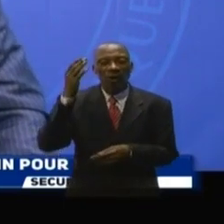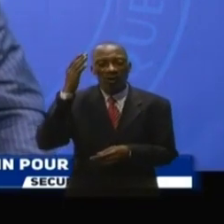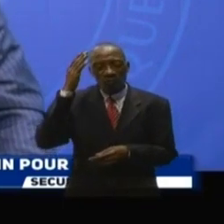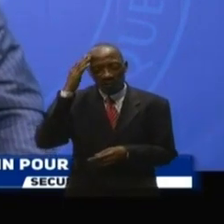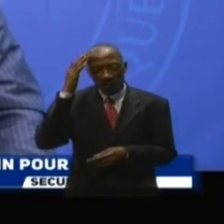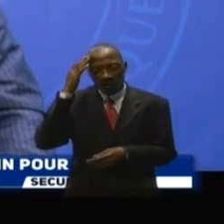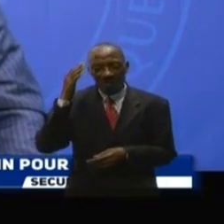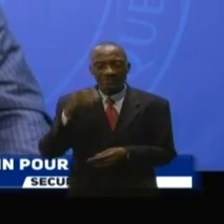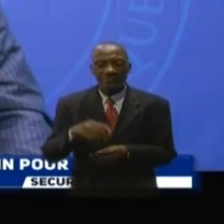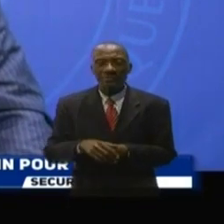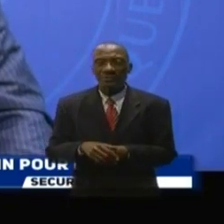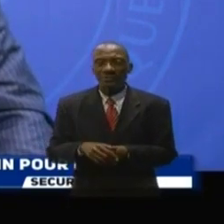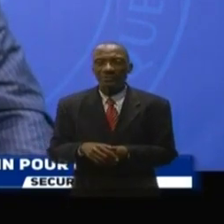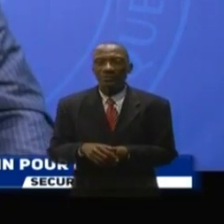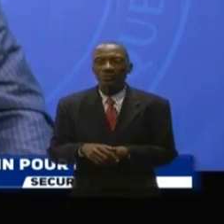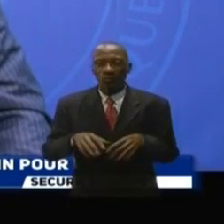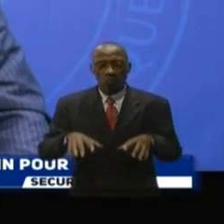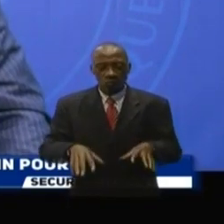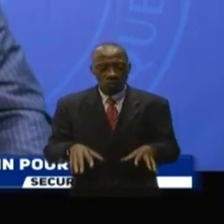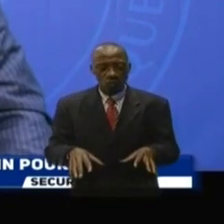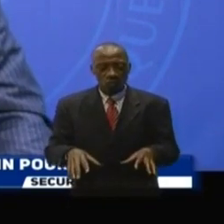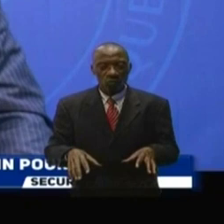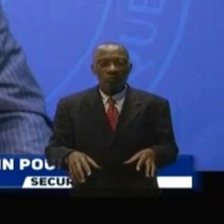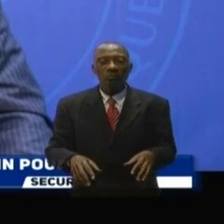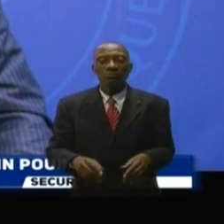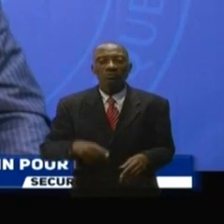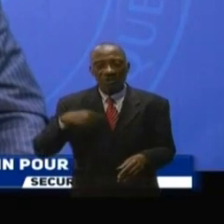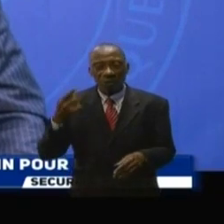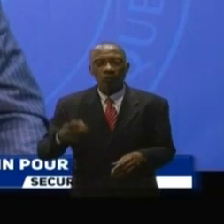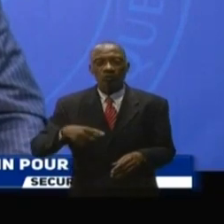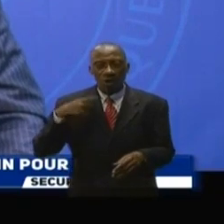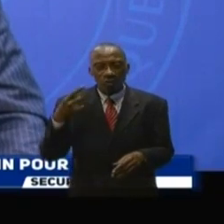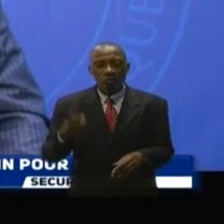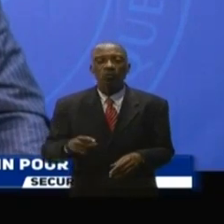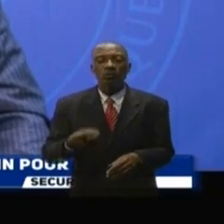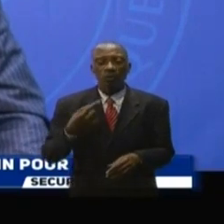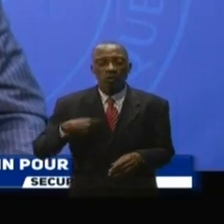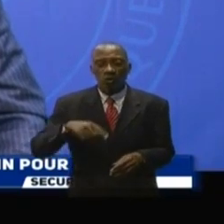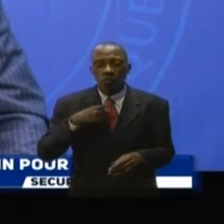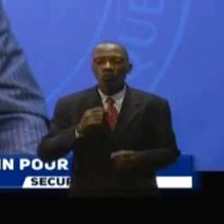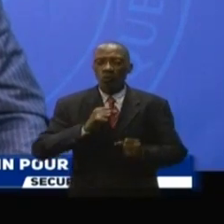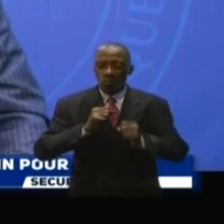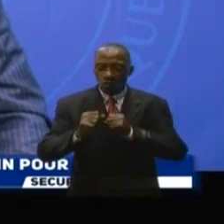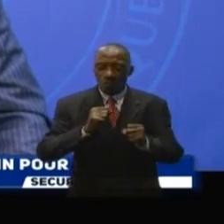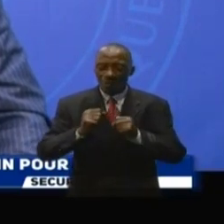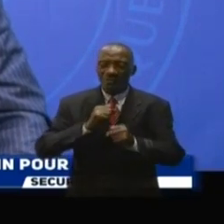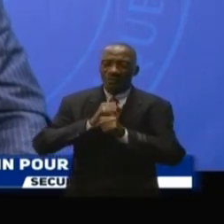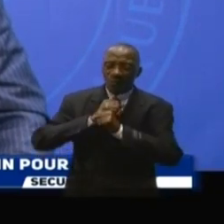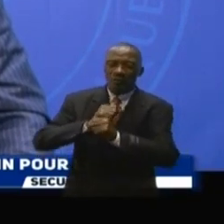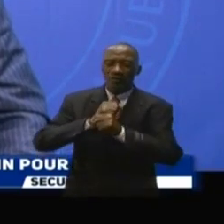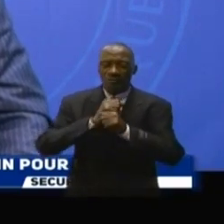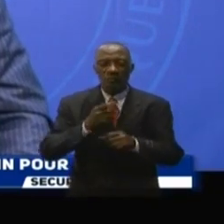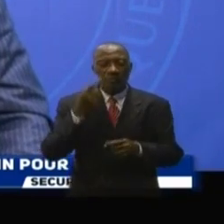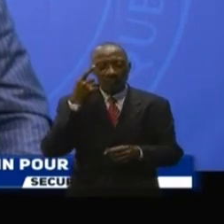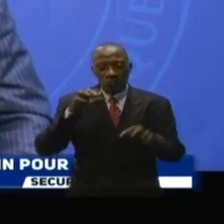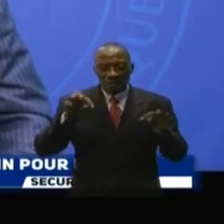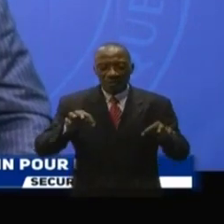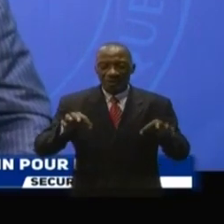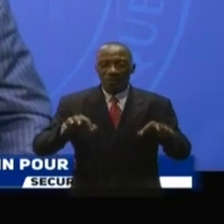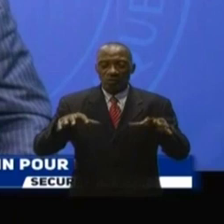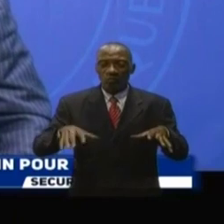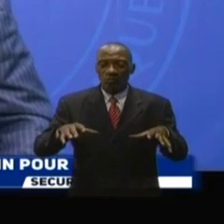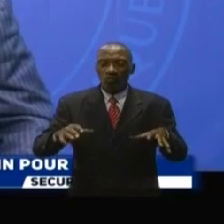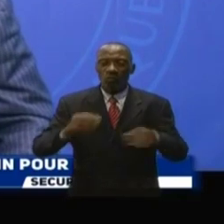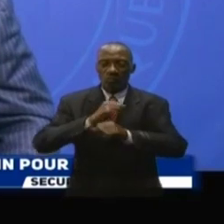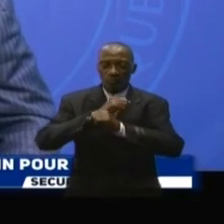combat que nous livrons au quotidien pour sauvegarder notre souveraineté et notre intégrité, nous le poursuivrons